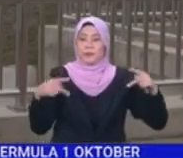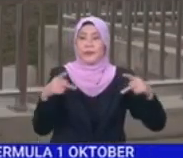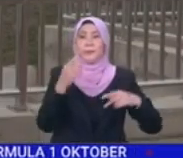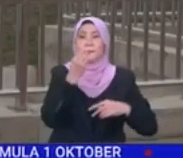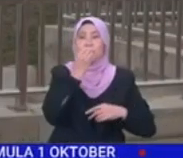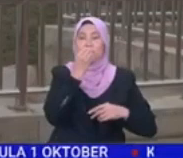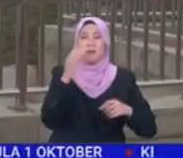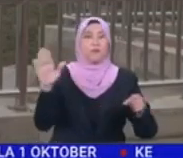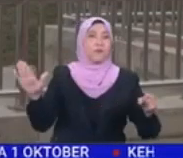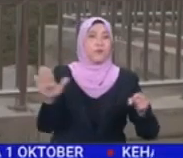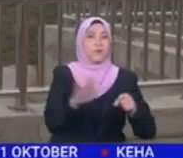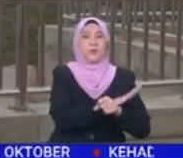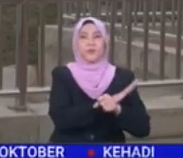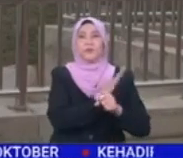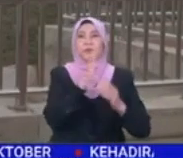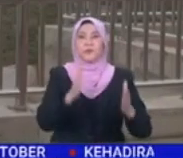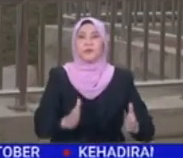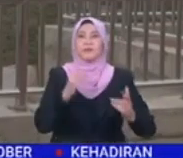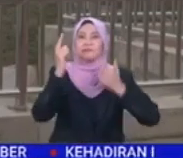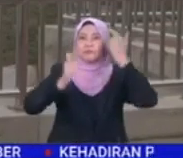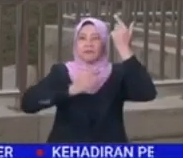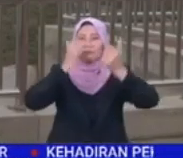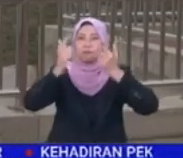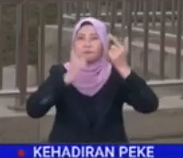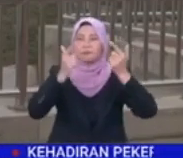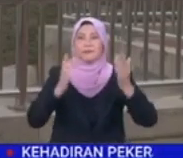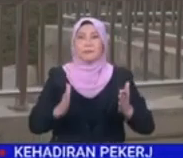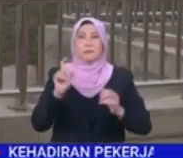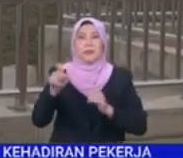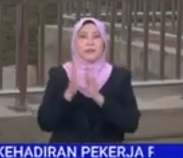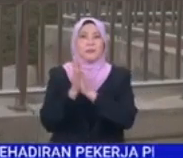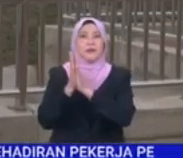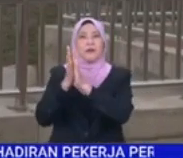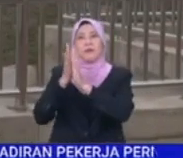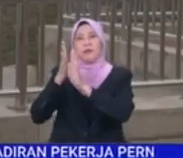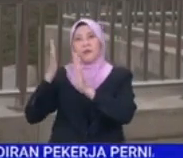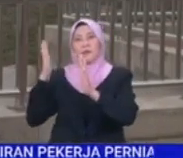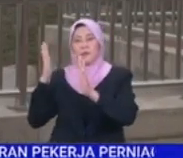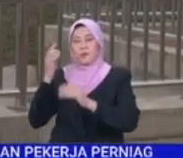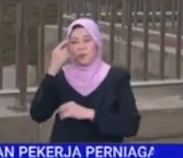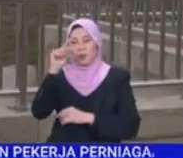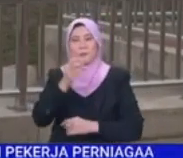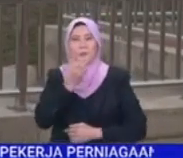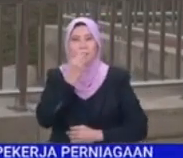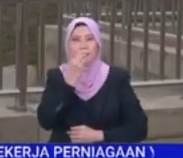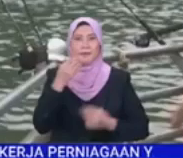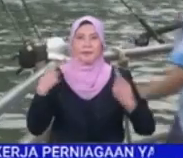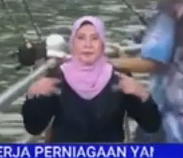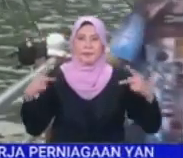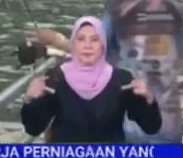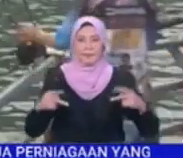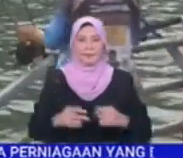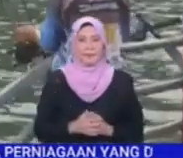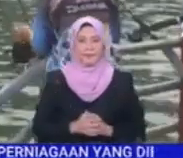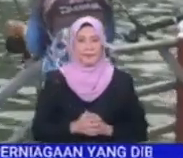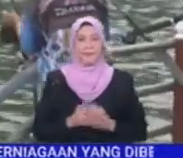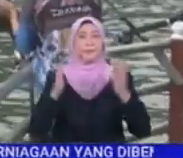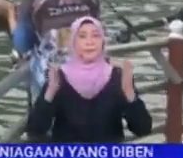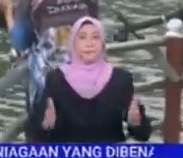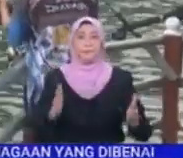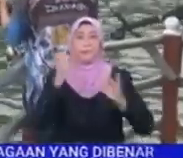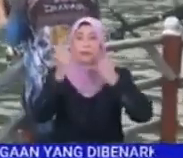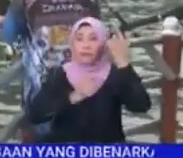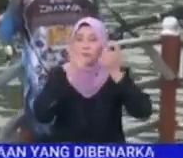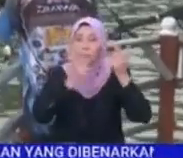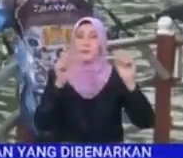dengan kedatangan a yang melawat ke sini sampai kena beratur untuk makan di kedai pengunjung boleh